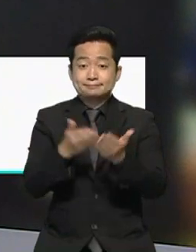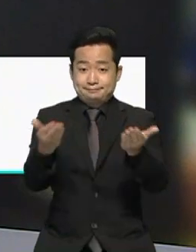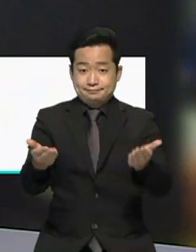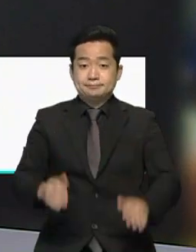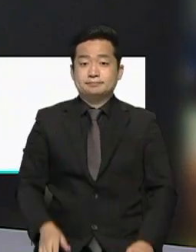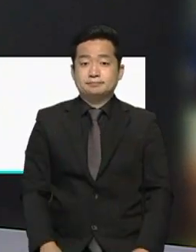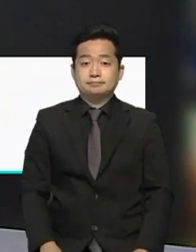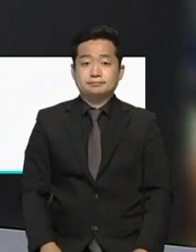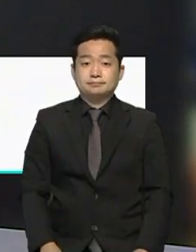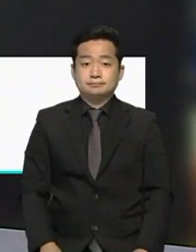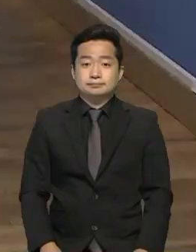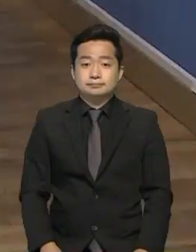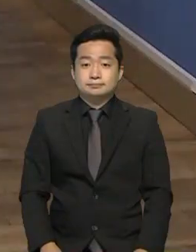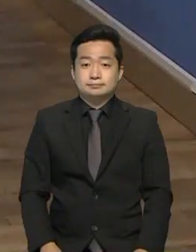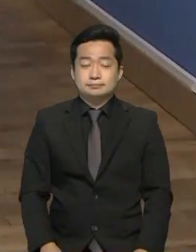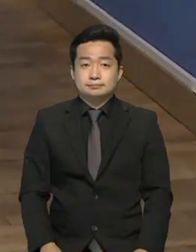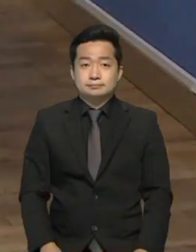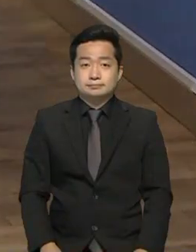보도입니다.